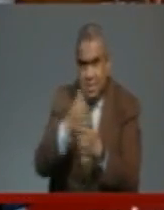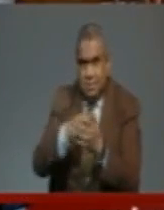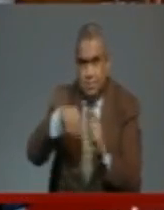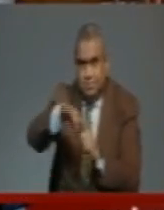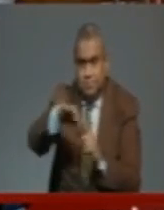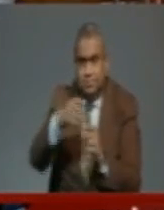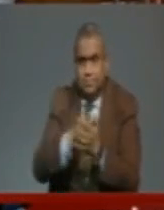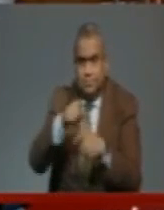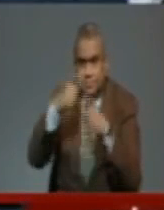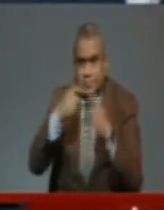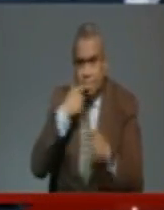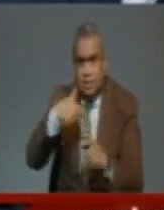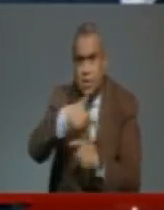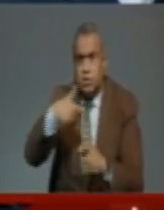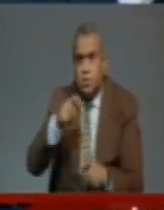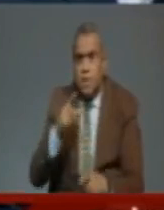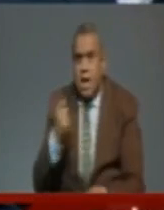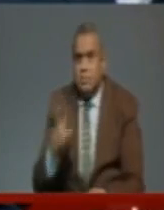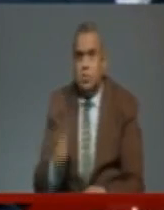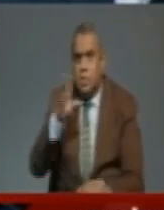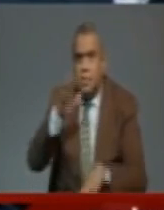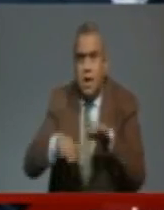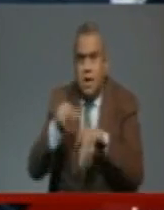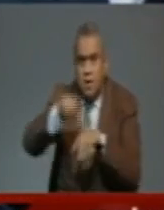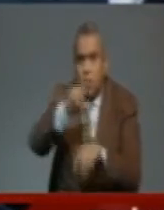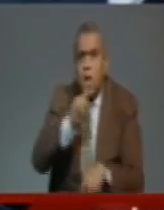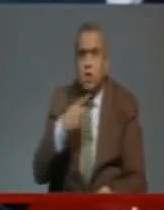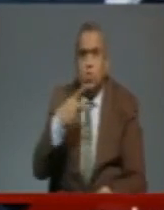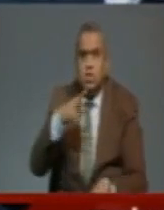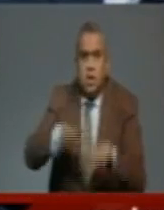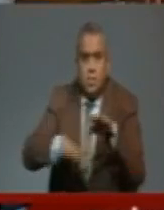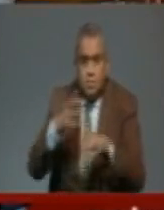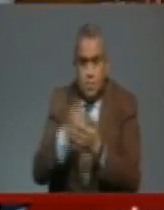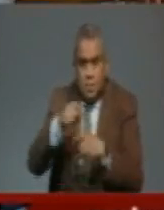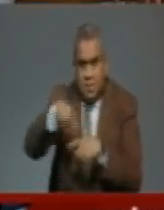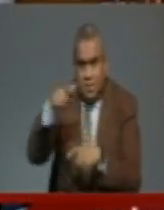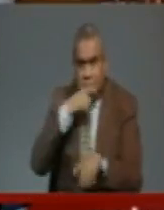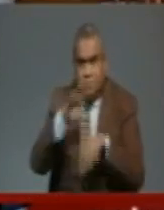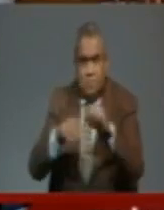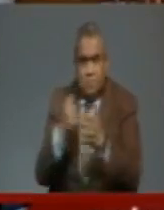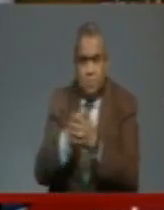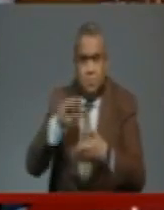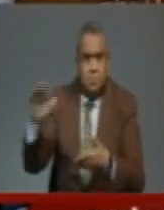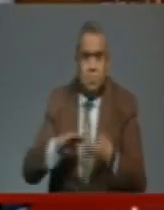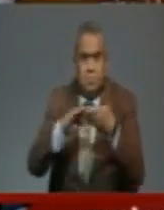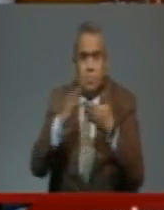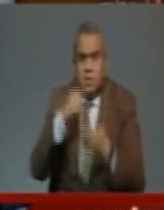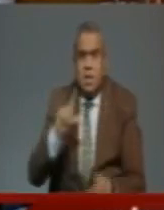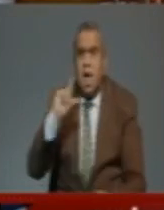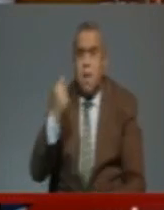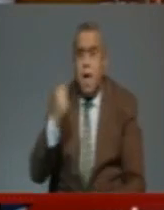طوله 675 كيلو في 21 محطة في مركز تحكم وسيطرة بيخدم عليها 15 قطر سريع